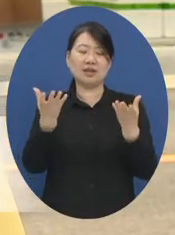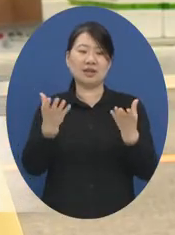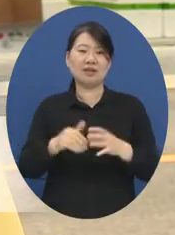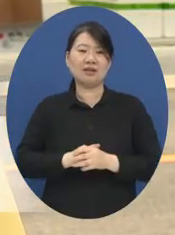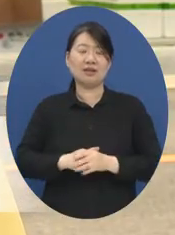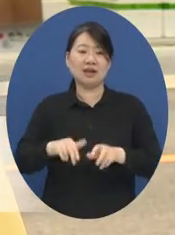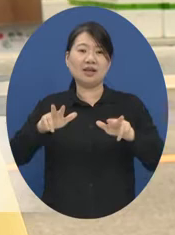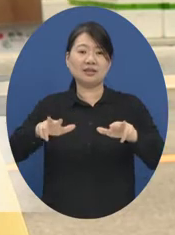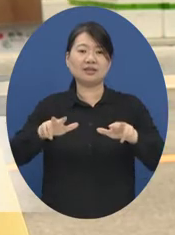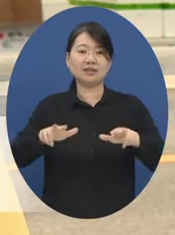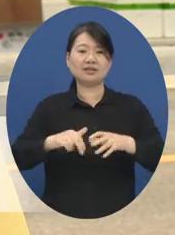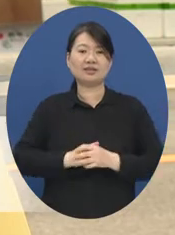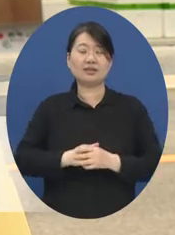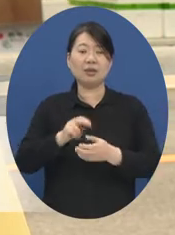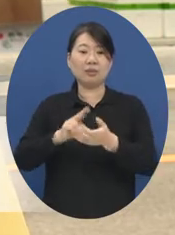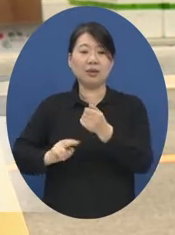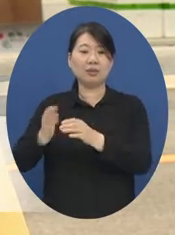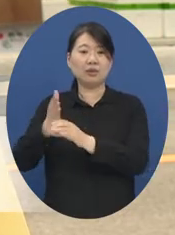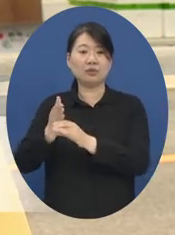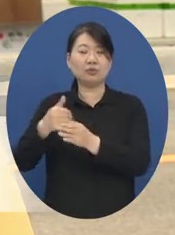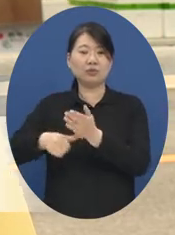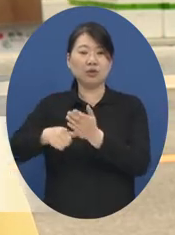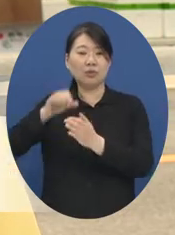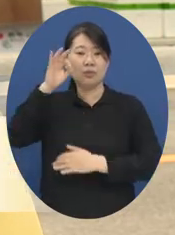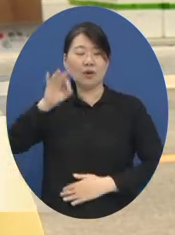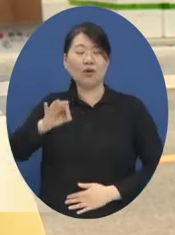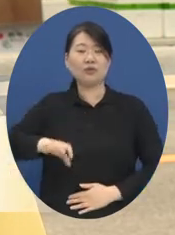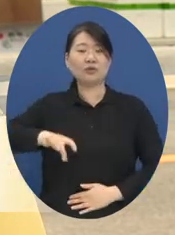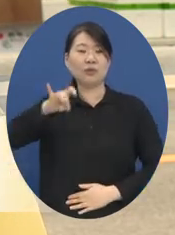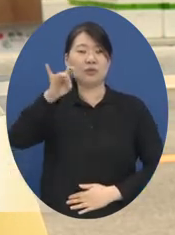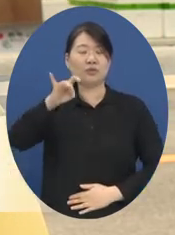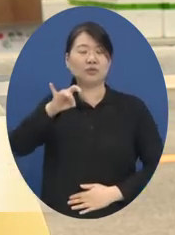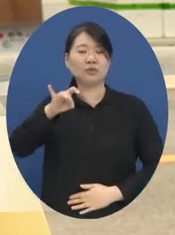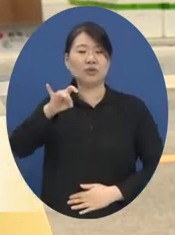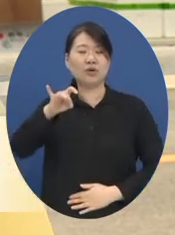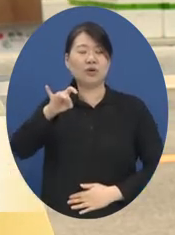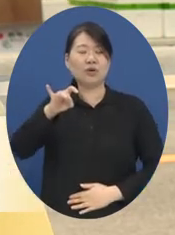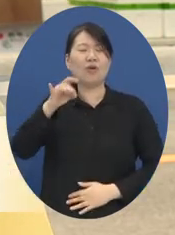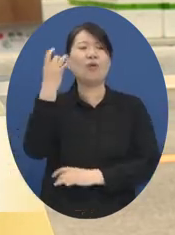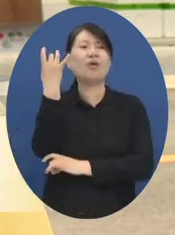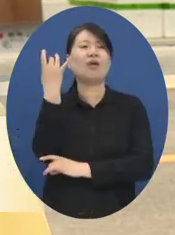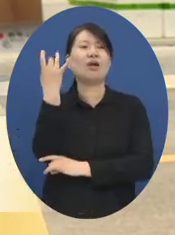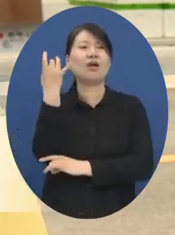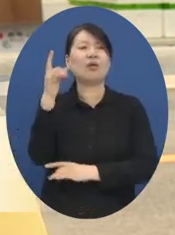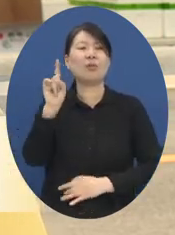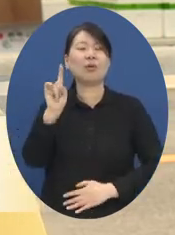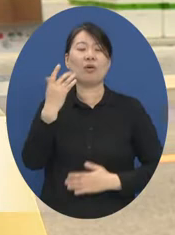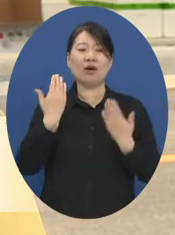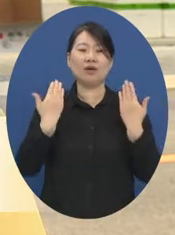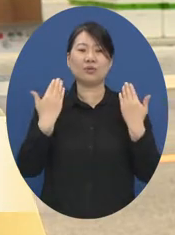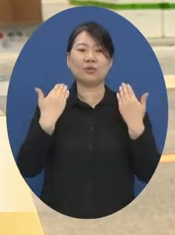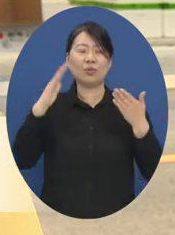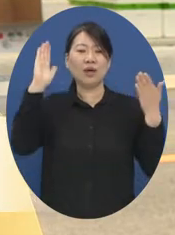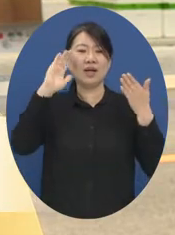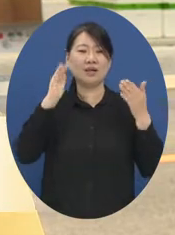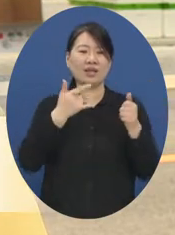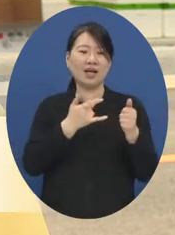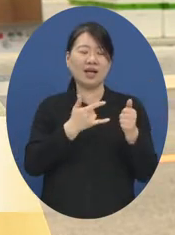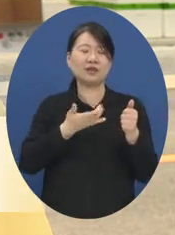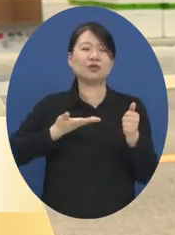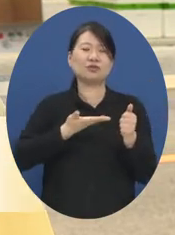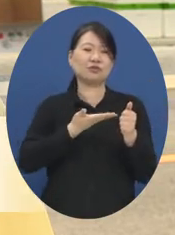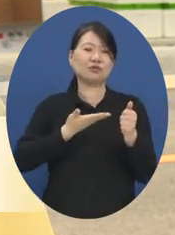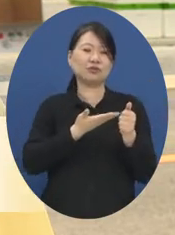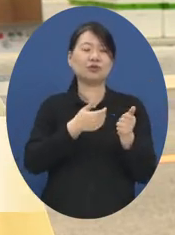에 판매되고 있는 이 물건들은 당초 호 정상적인 상황이라면 이제 학교에 학생들이 먹어야